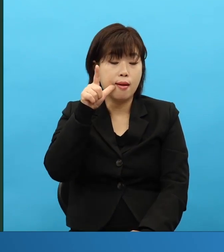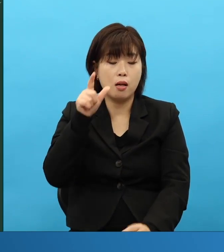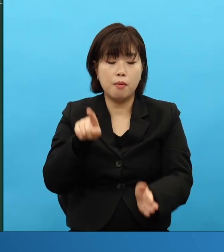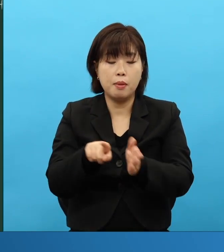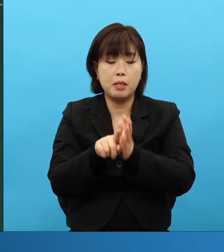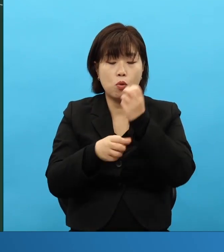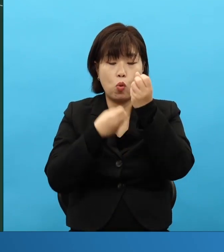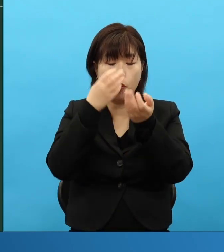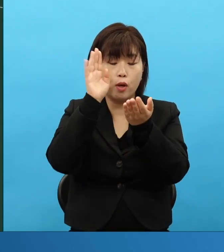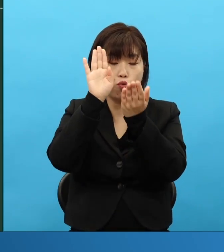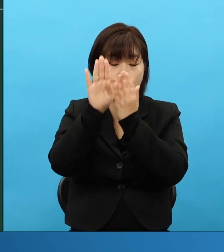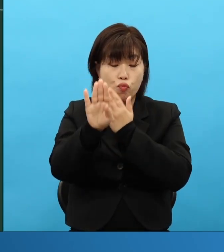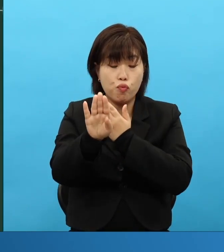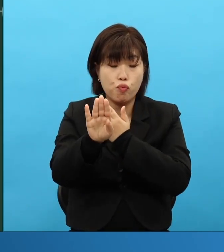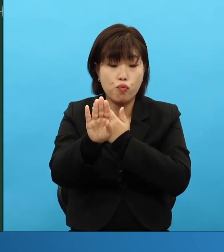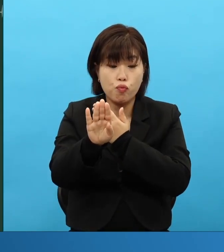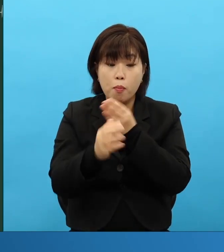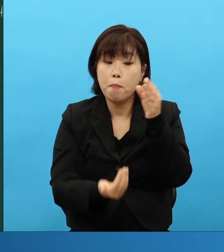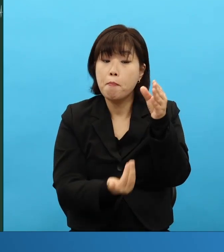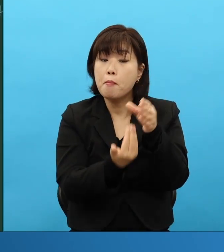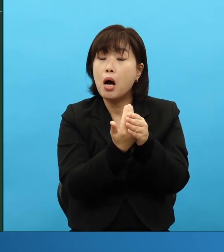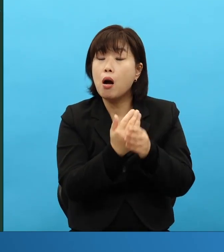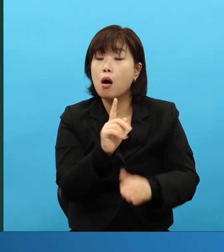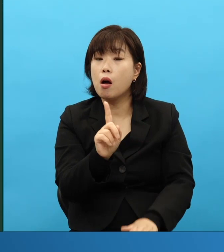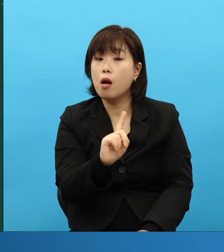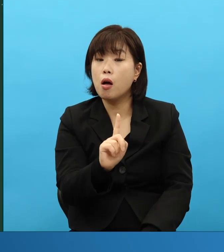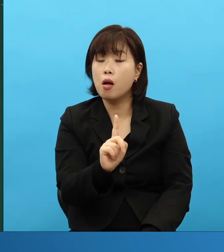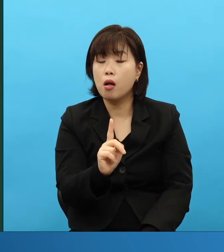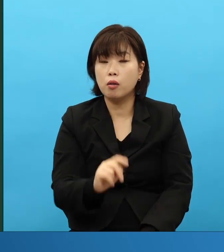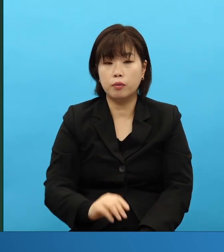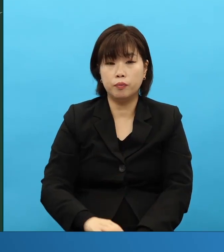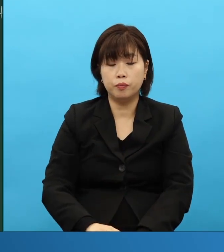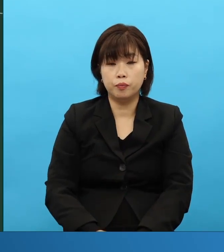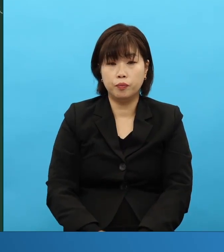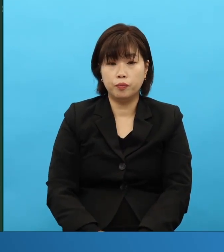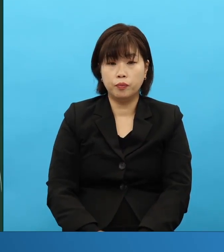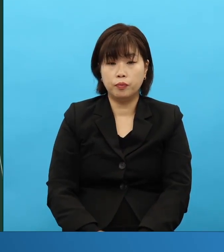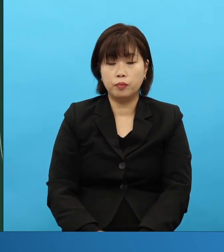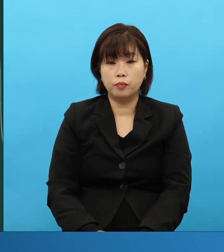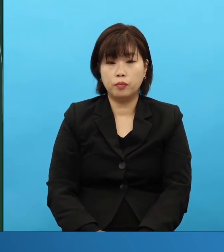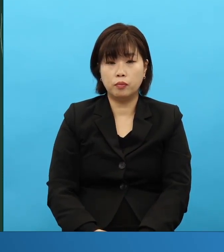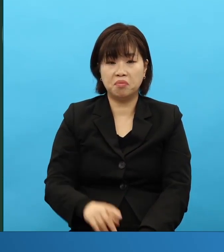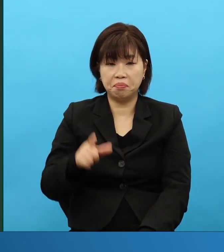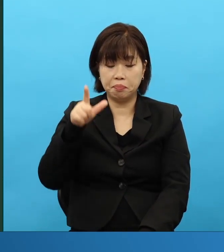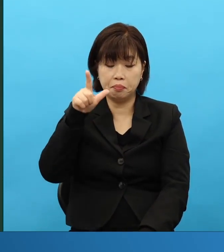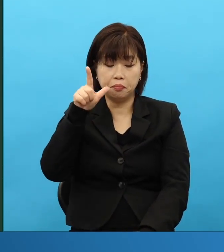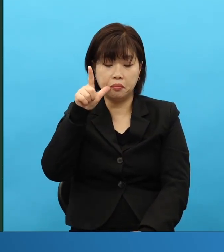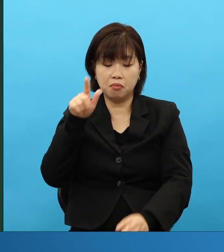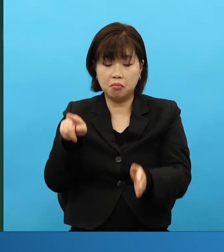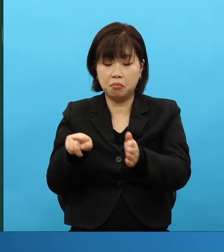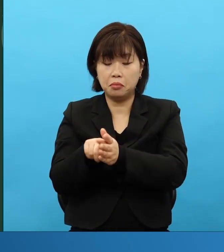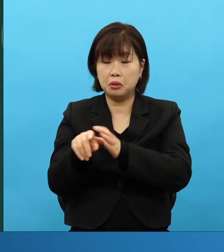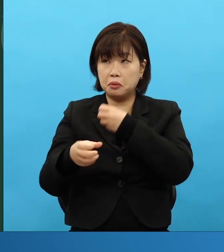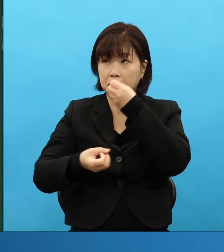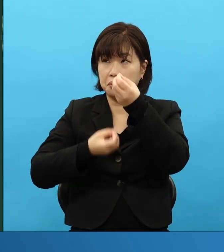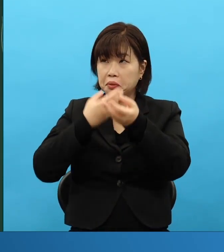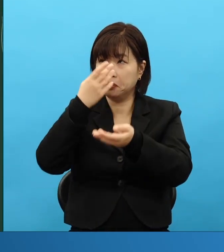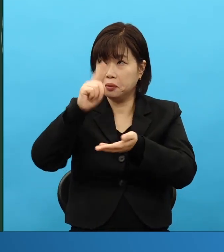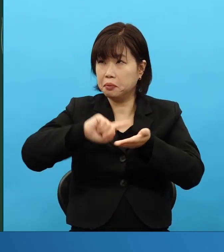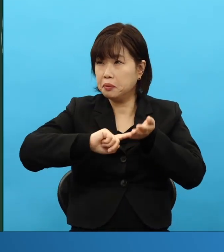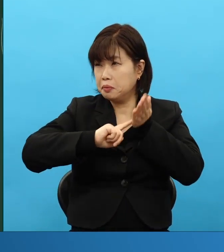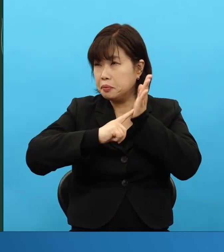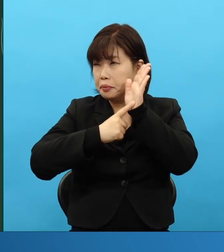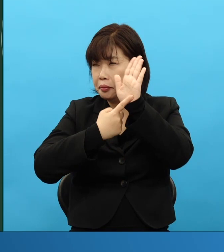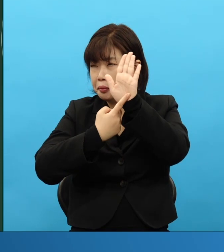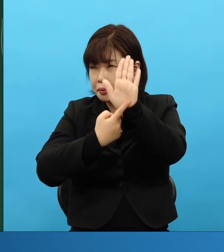갈렙은 신앙의 하나의 발자취를 남겼을 뿐만 아니라 그 산지를 차지하고